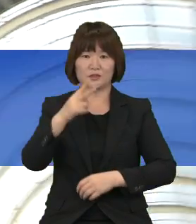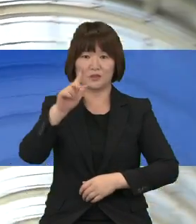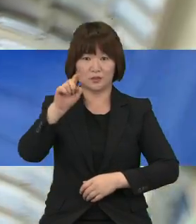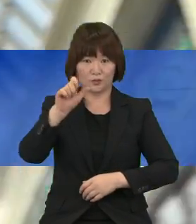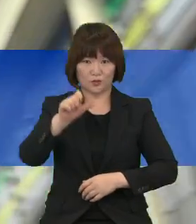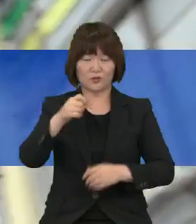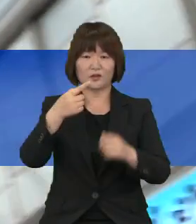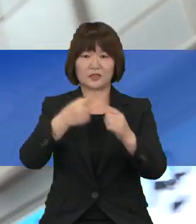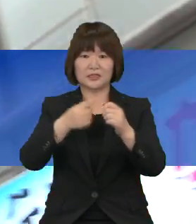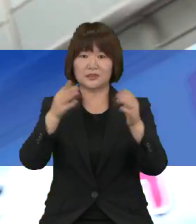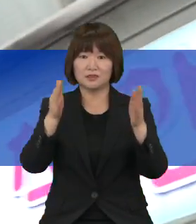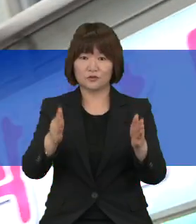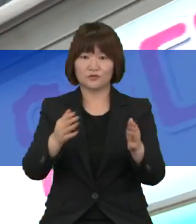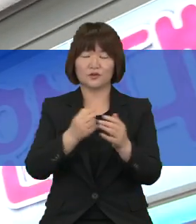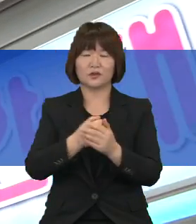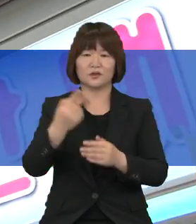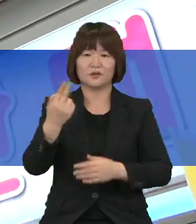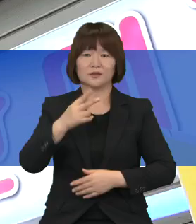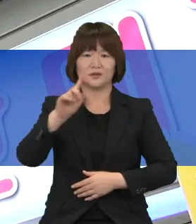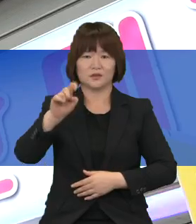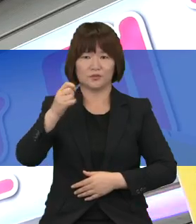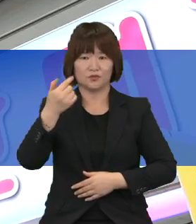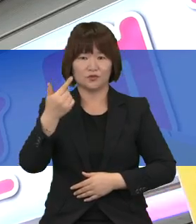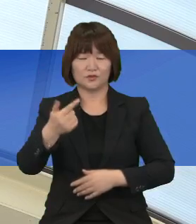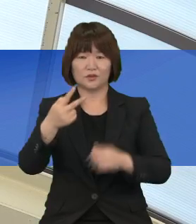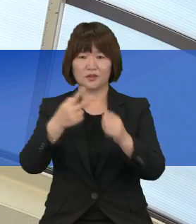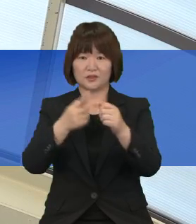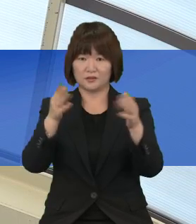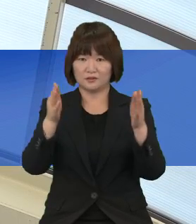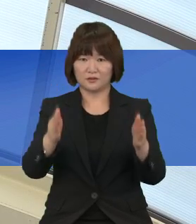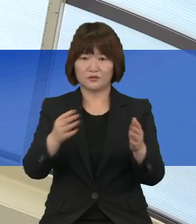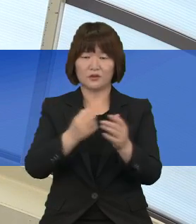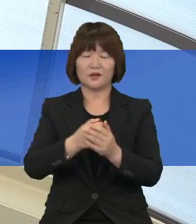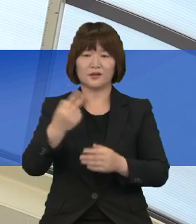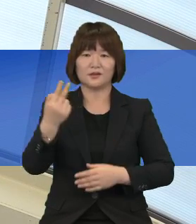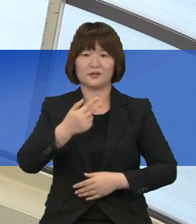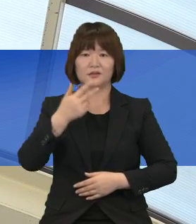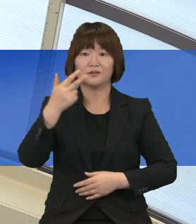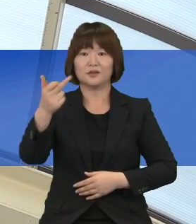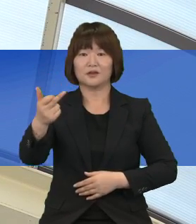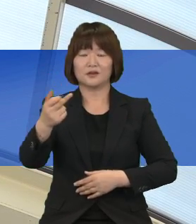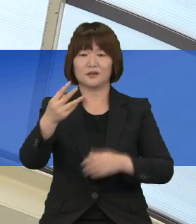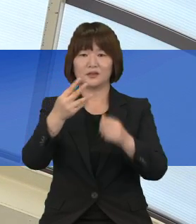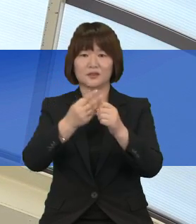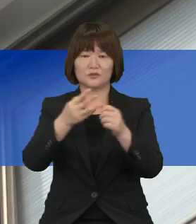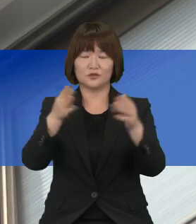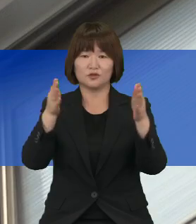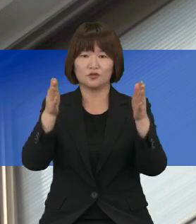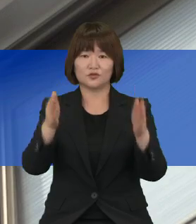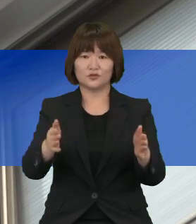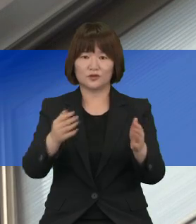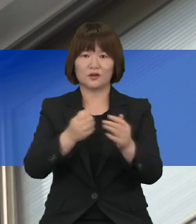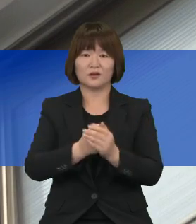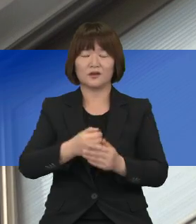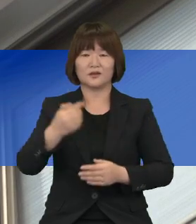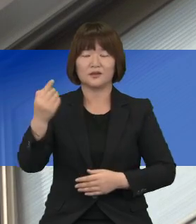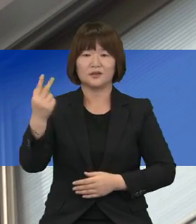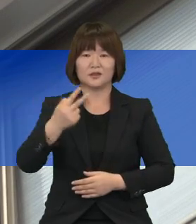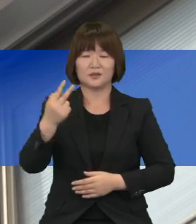2015년 1차 구간 100m에 이어 2016년 2차 구간 40m, 2017년 3차 구간